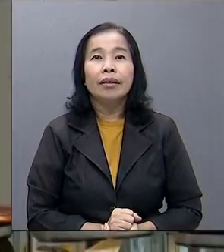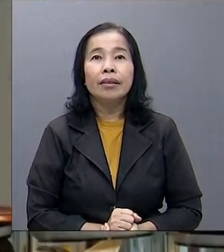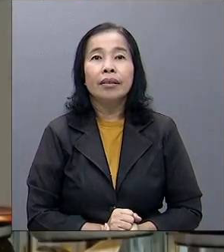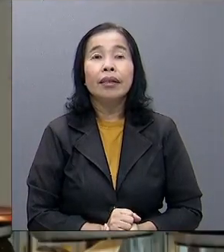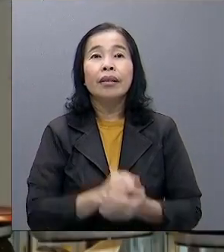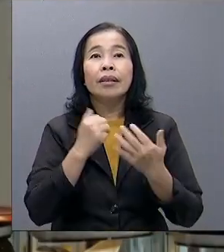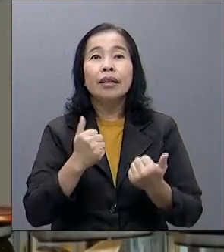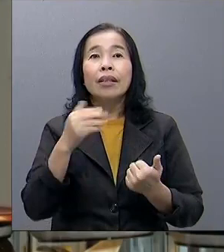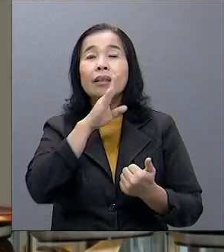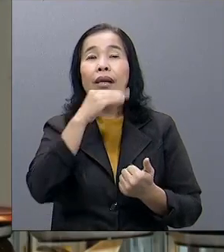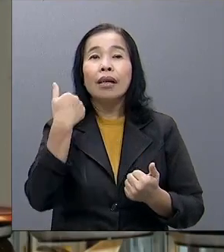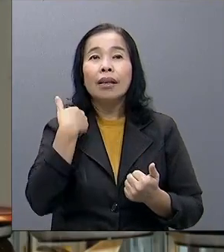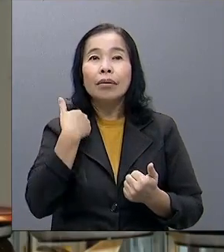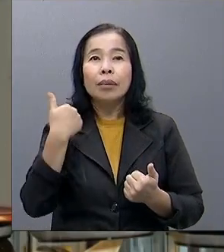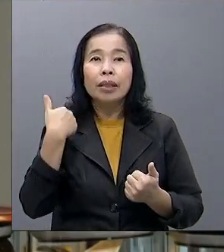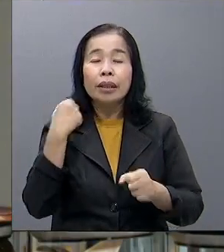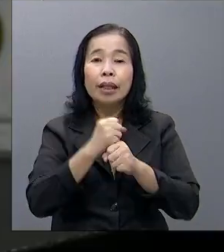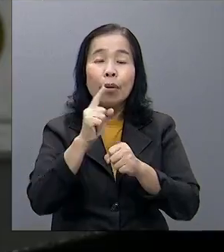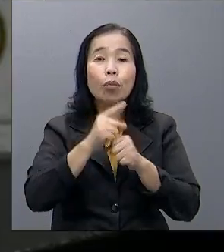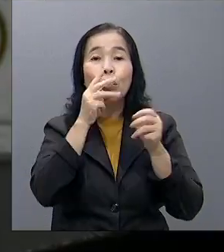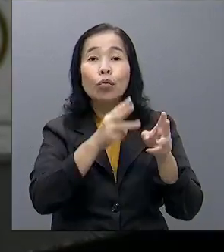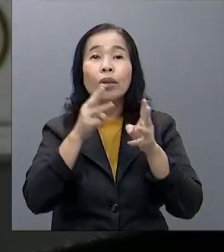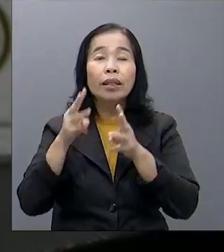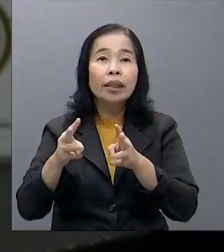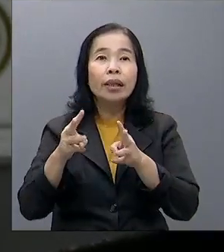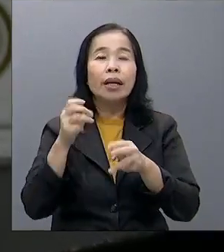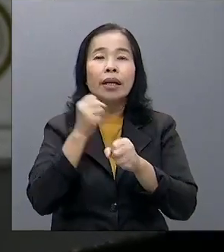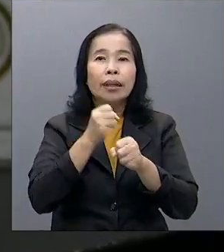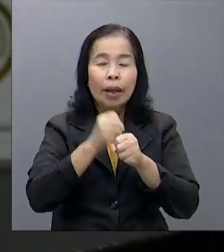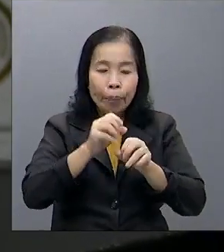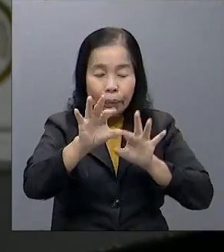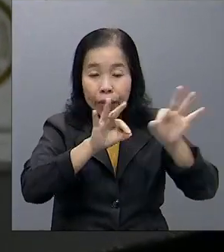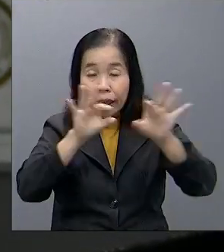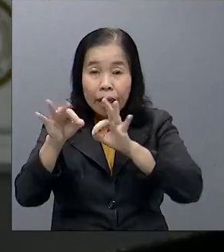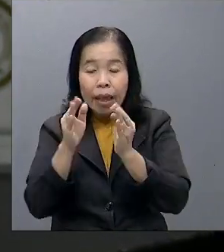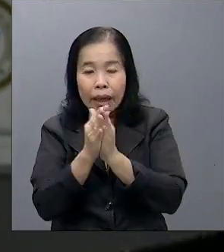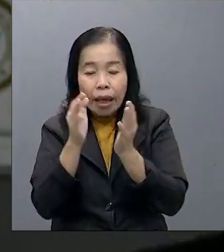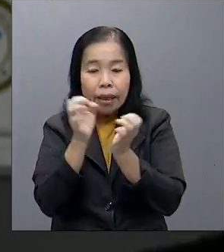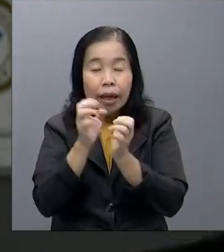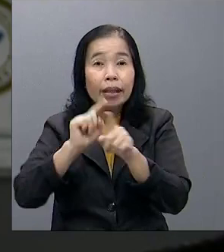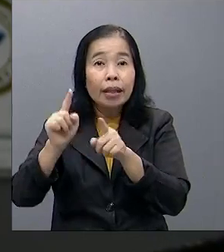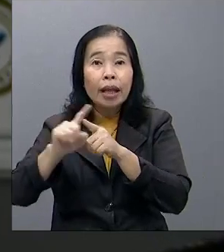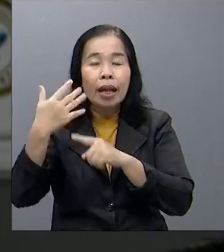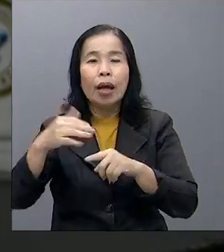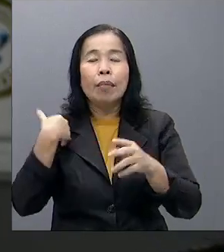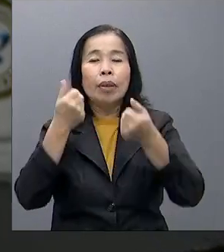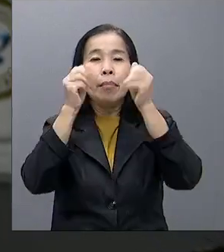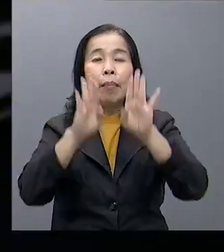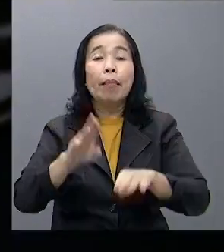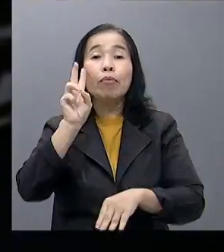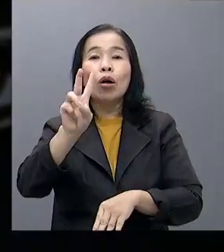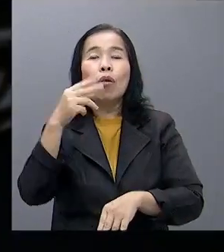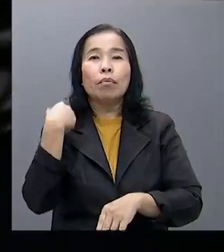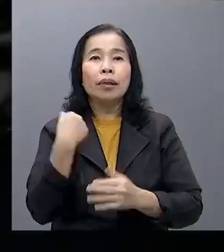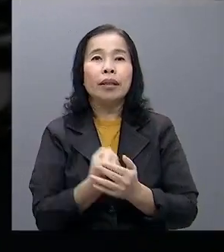ถ้าเป็นตัวหอยแมงภู่เองเนี่ยครับหลังจากผ่านกระบวนการบดคัดไซส์แล้วเนี่ยครับสามารถเอาไปใช้ประโยชน์ได้เนี่ยมีอยู่2ลักษณะนะครับก็คือเป็นงานท